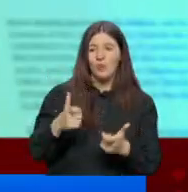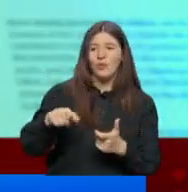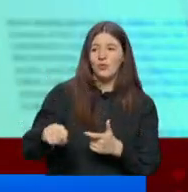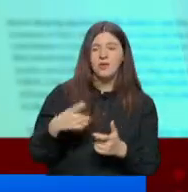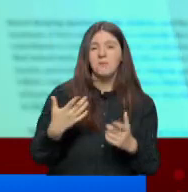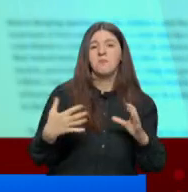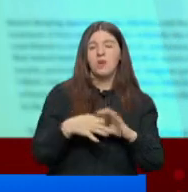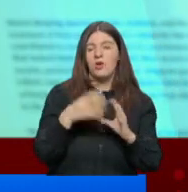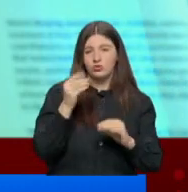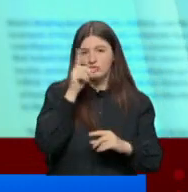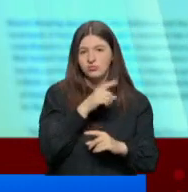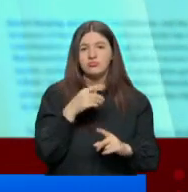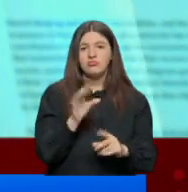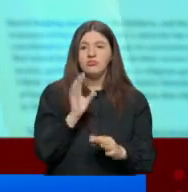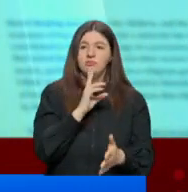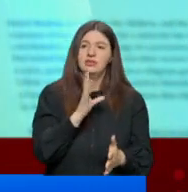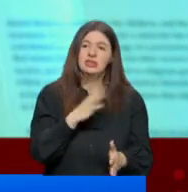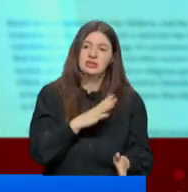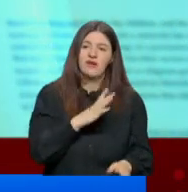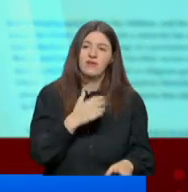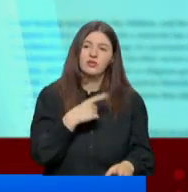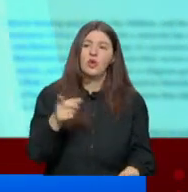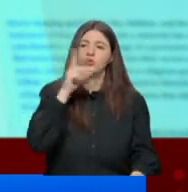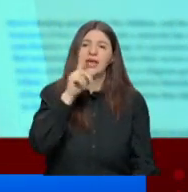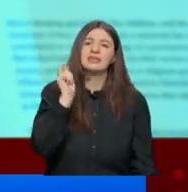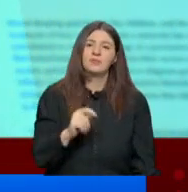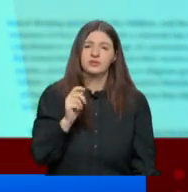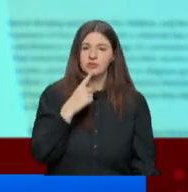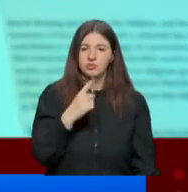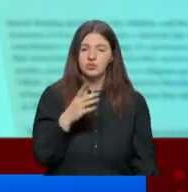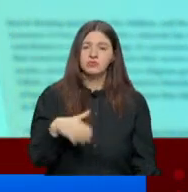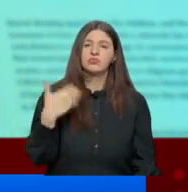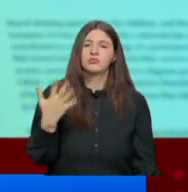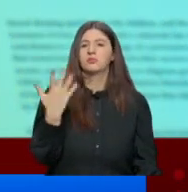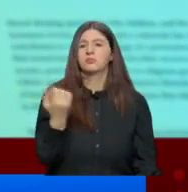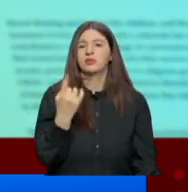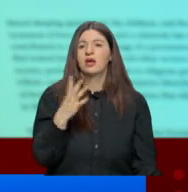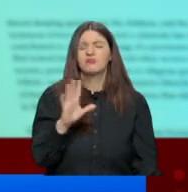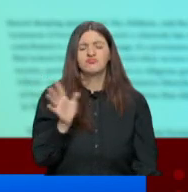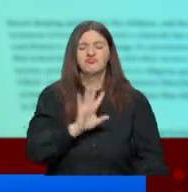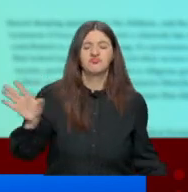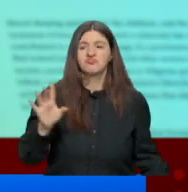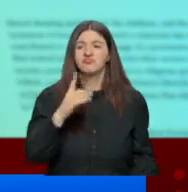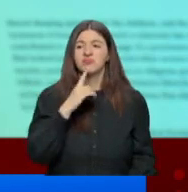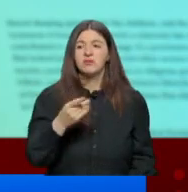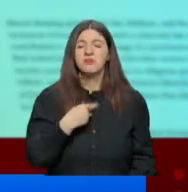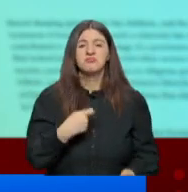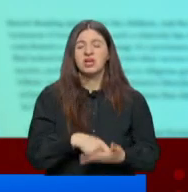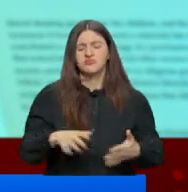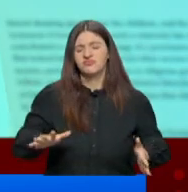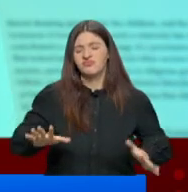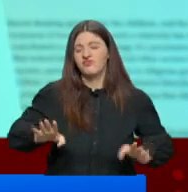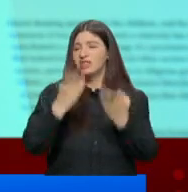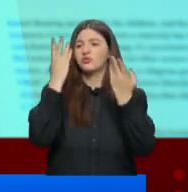maaşına endeksli olduğu için böyle bir talep vardı. Ondan yaptık denilmişti. Sonra bir de rest çekerek ben maaştan